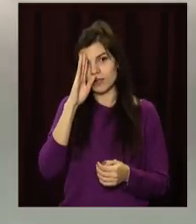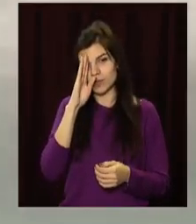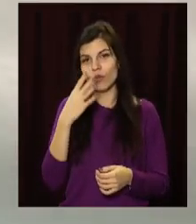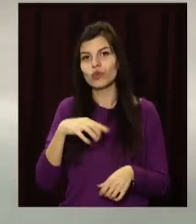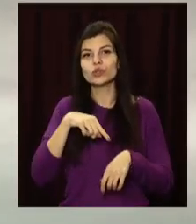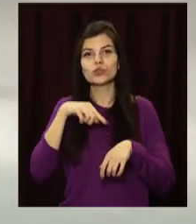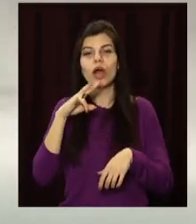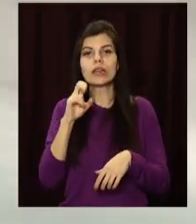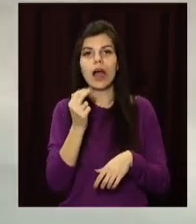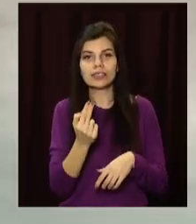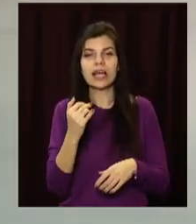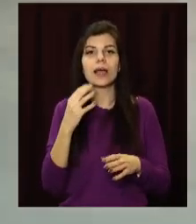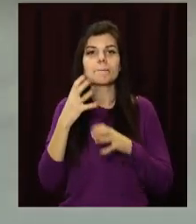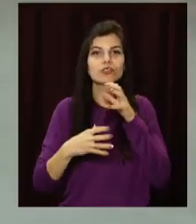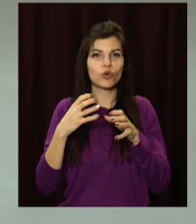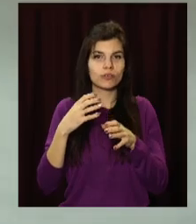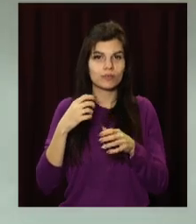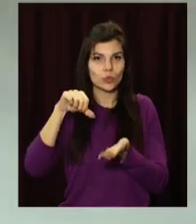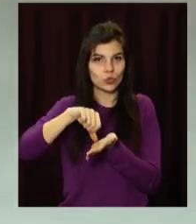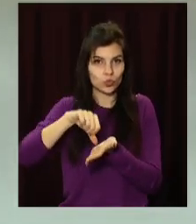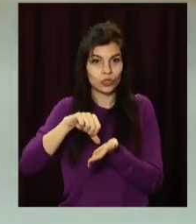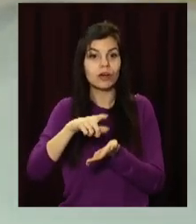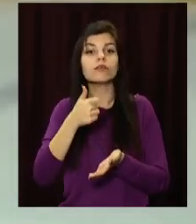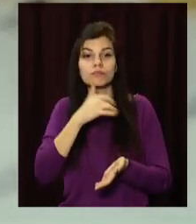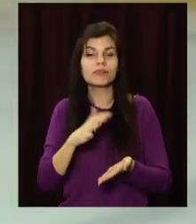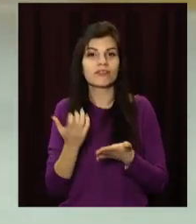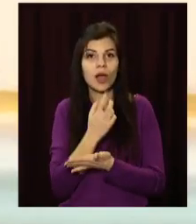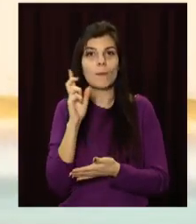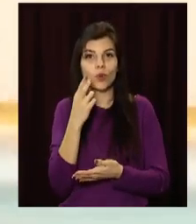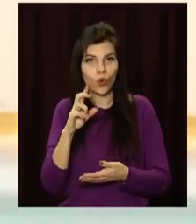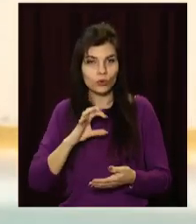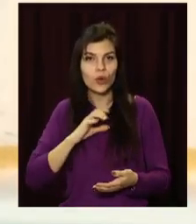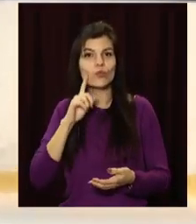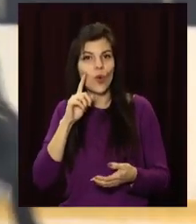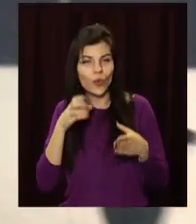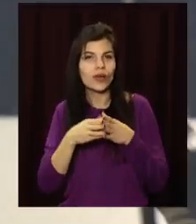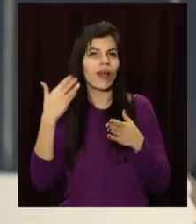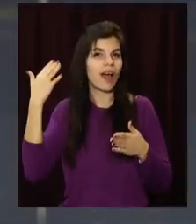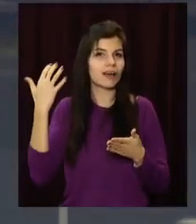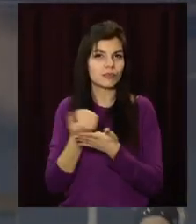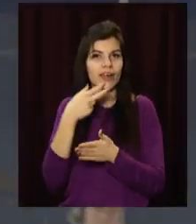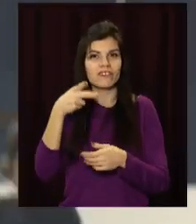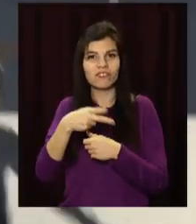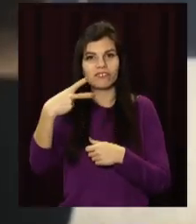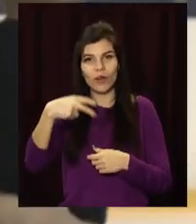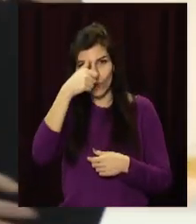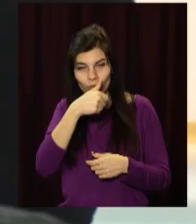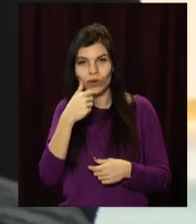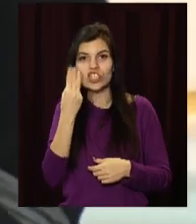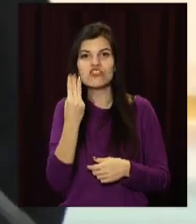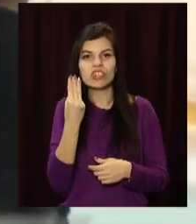партнер, он может тебя поддержать, когда там перед соревнованиями, когда не получается что-то. На відміну від Софії, її